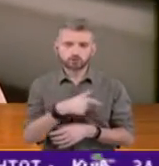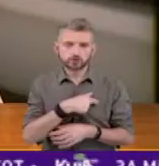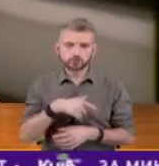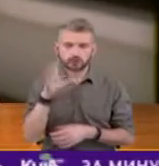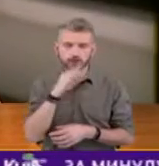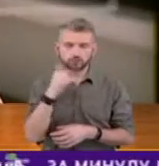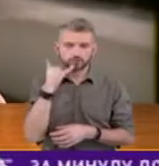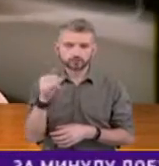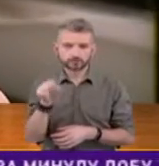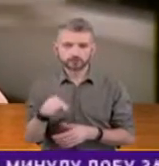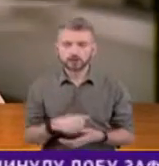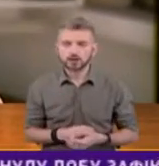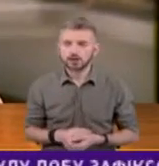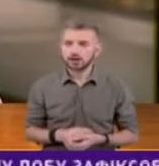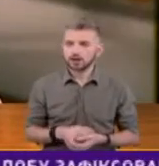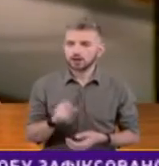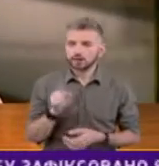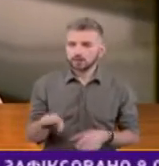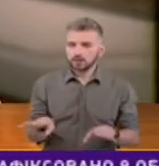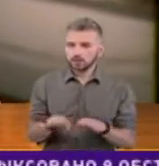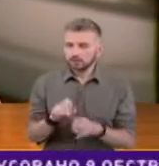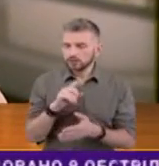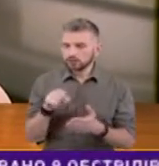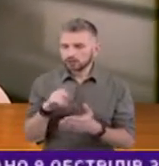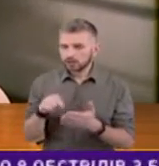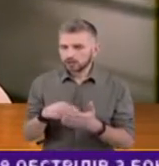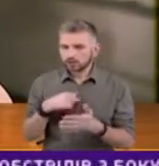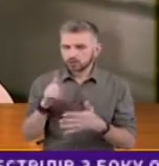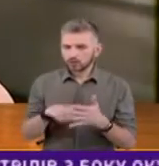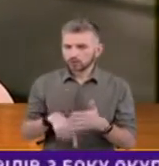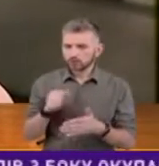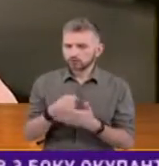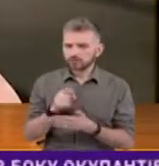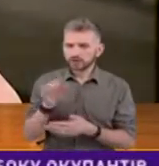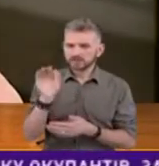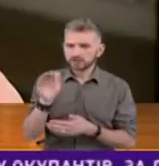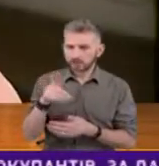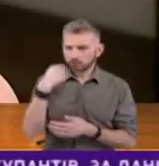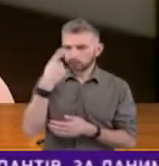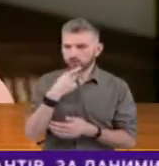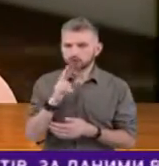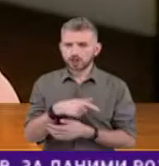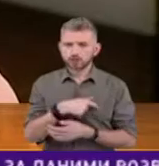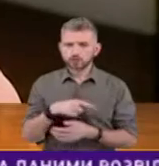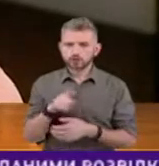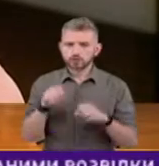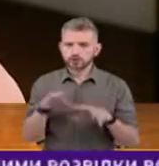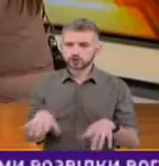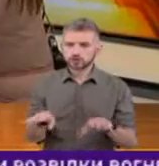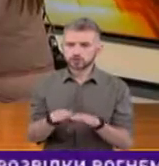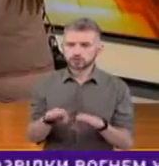вами сконтактуватися. А ви, пане Вадиме, подібні питання, я переконана, що до вас звертається особисто як до депутата, щоб вирішити